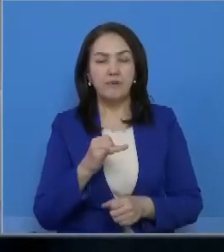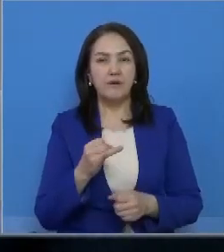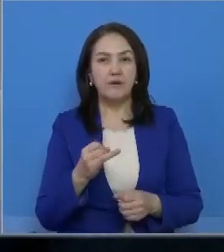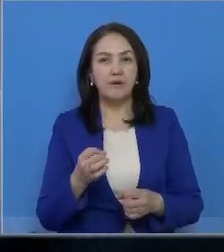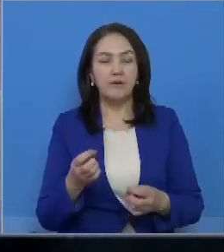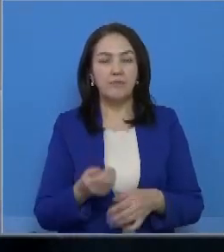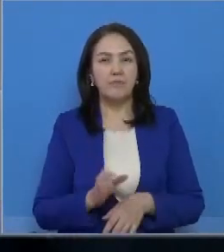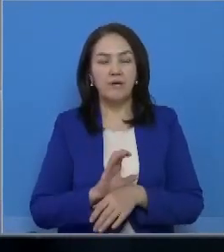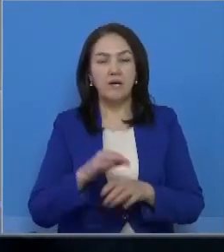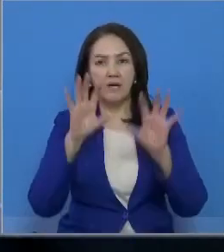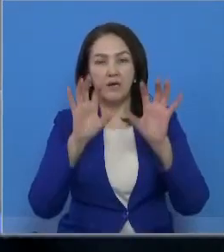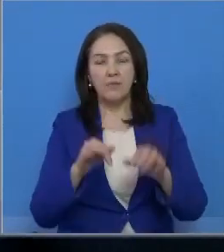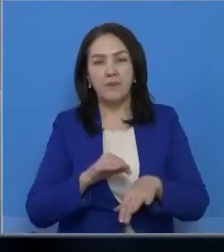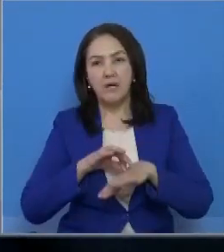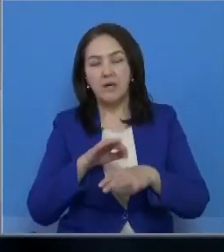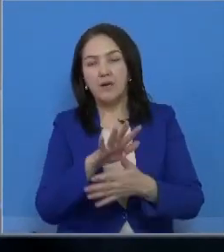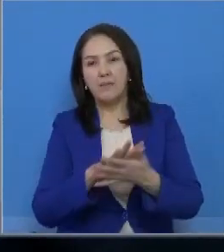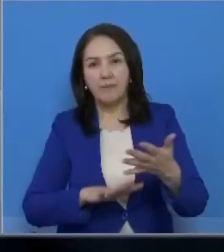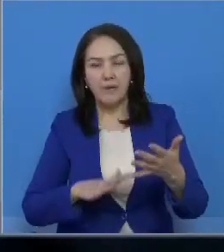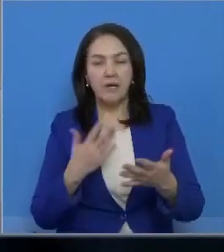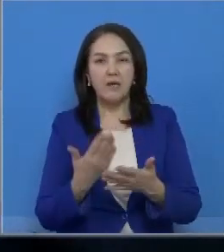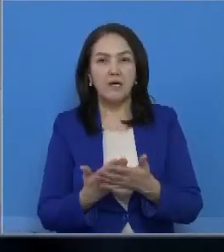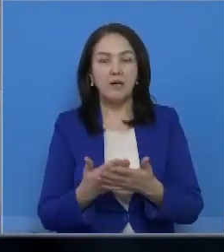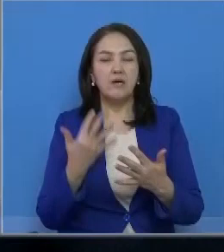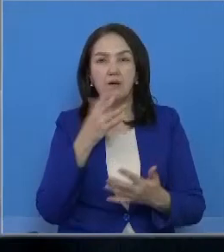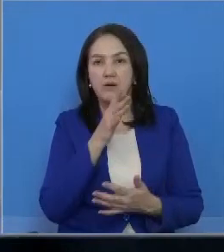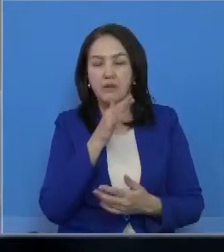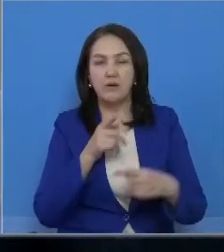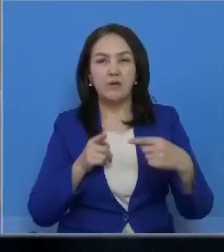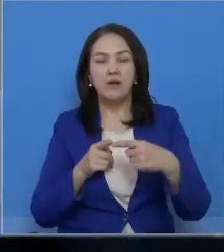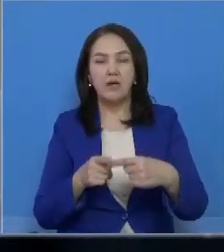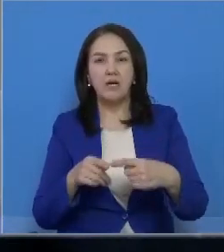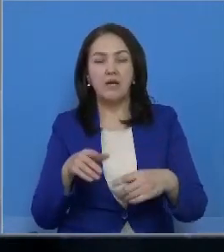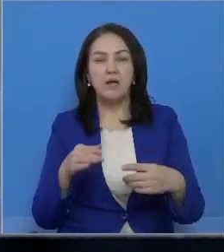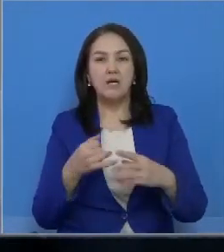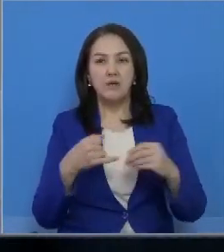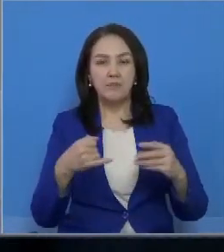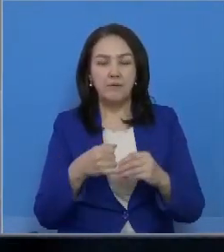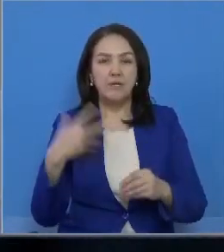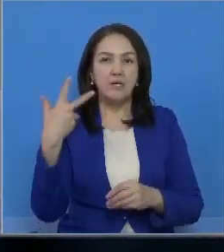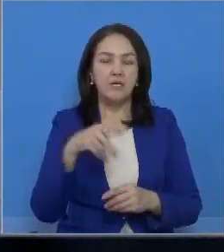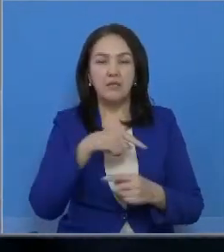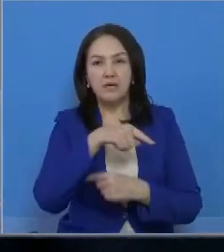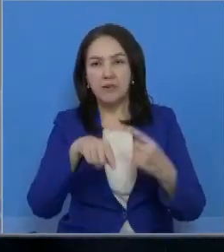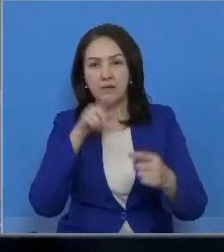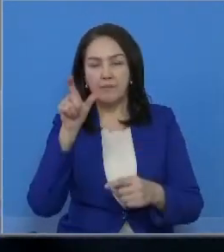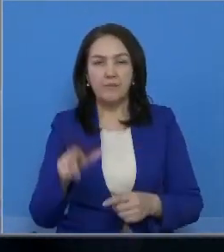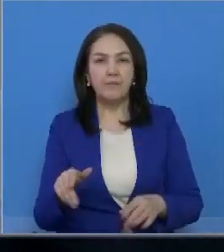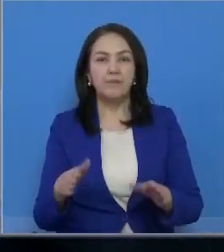вынесена постановление продлении срока аренды земельных участков 37 предпринимателей